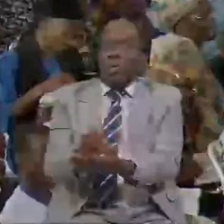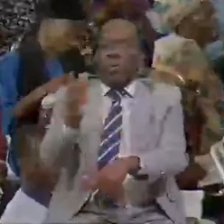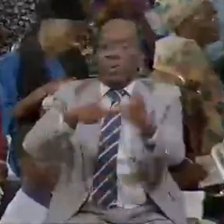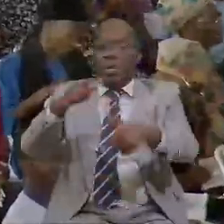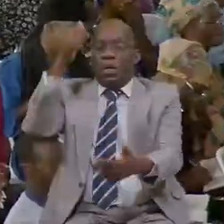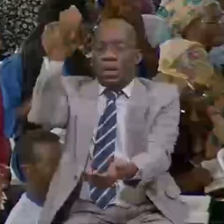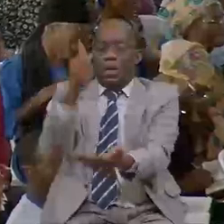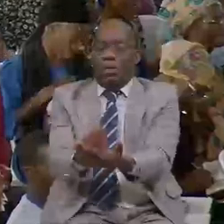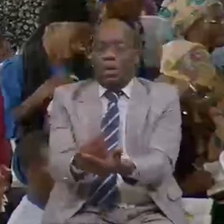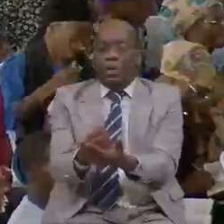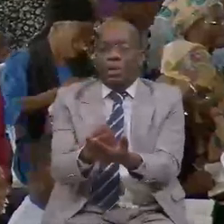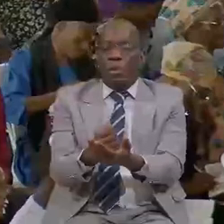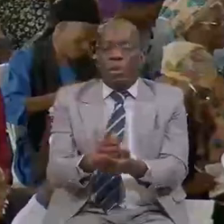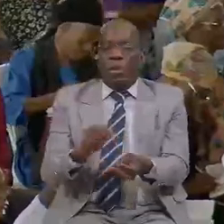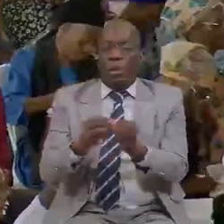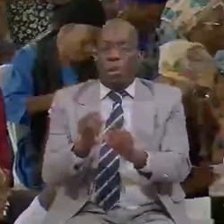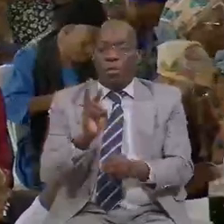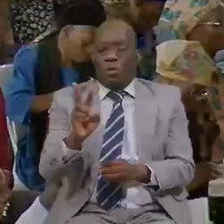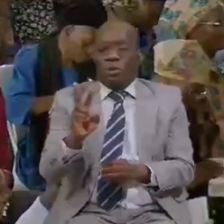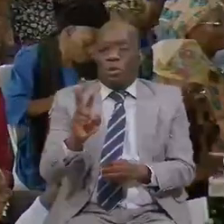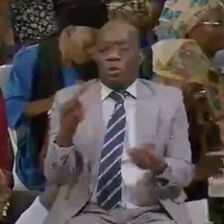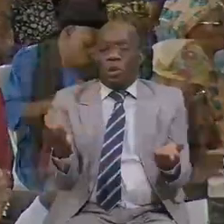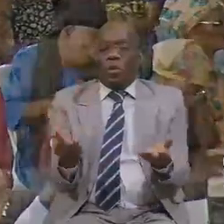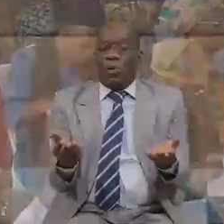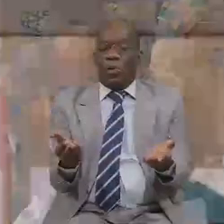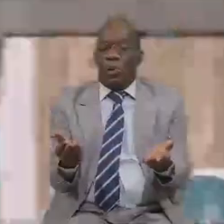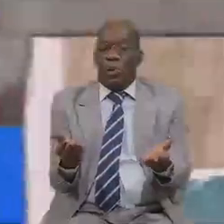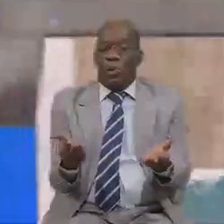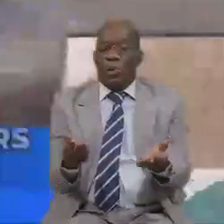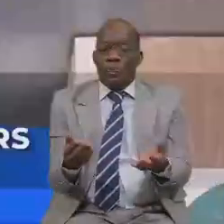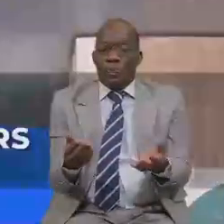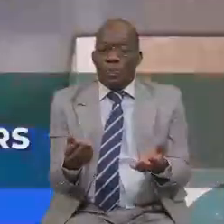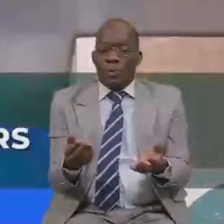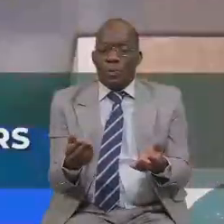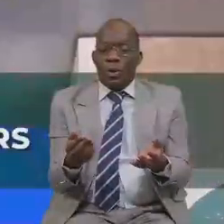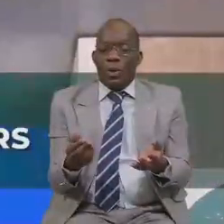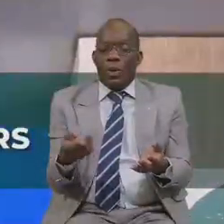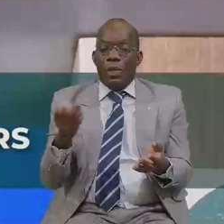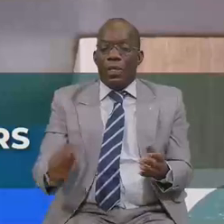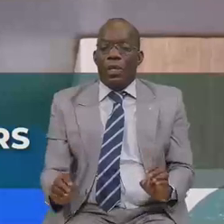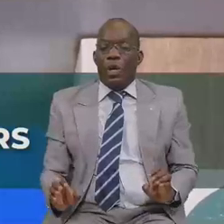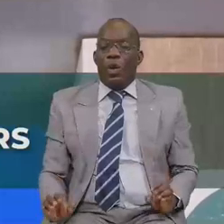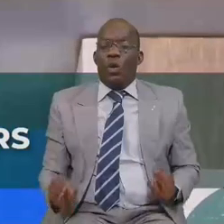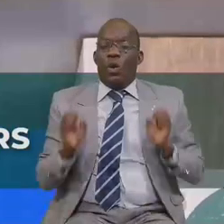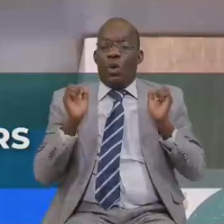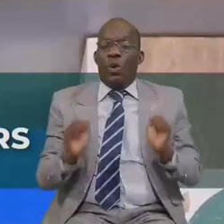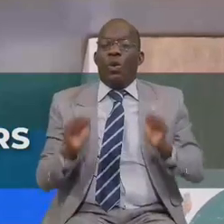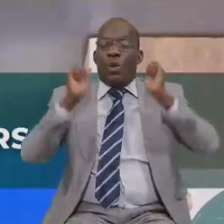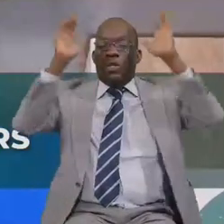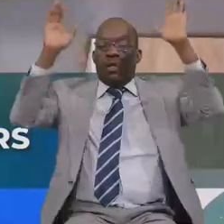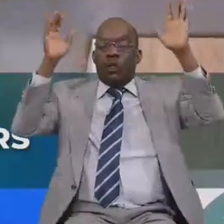Le deuxième élément de la consécration des fils en soldats